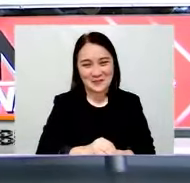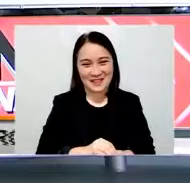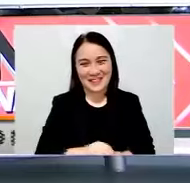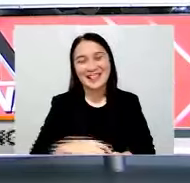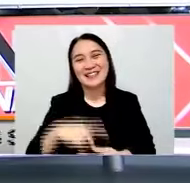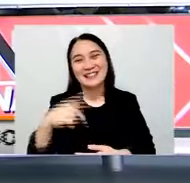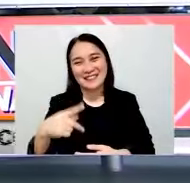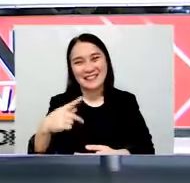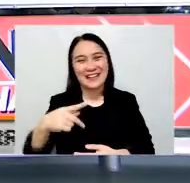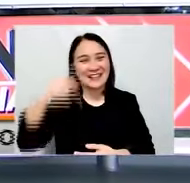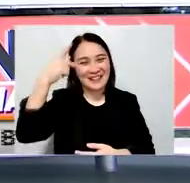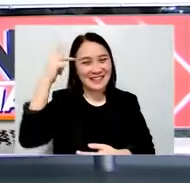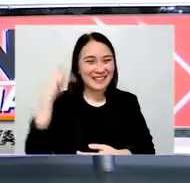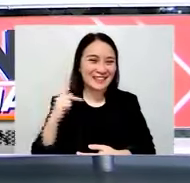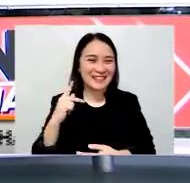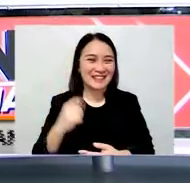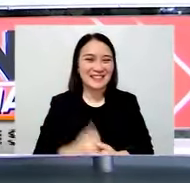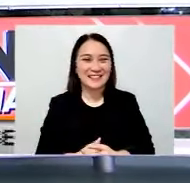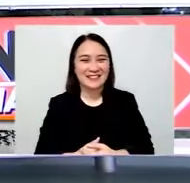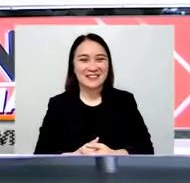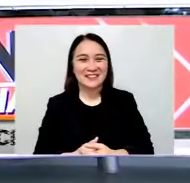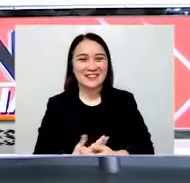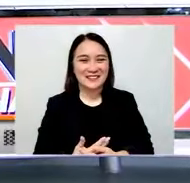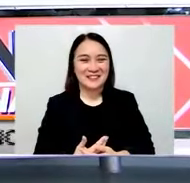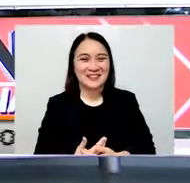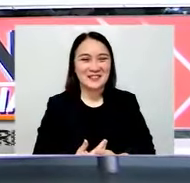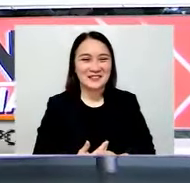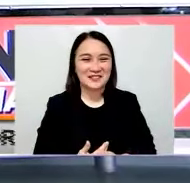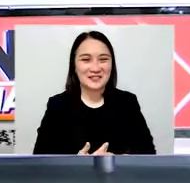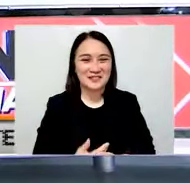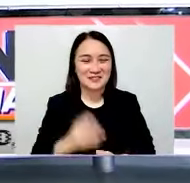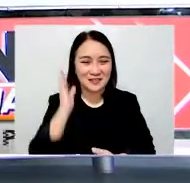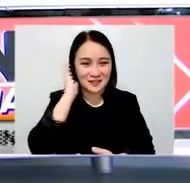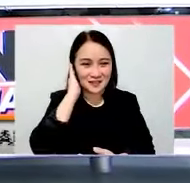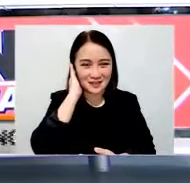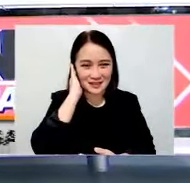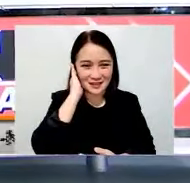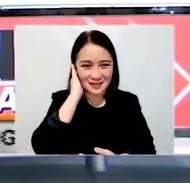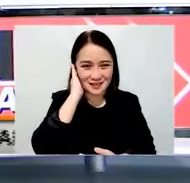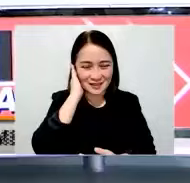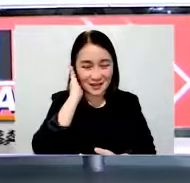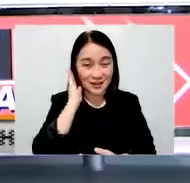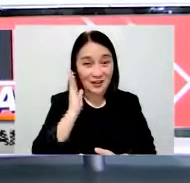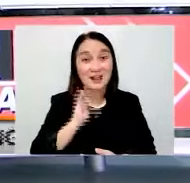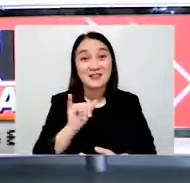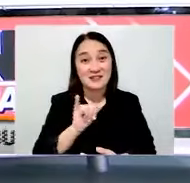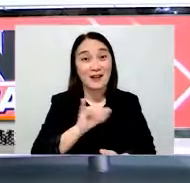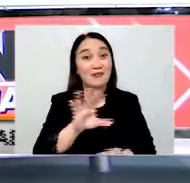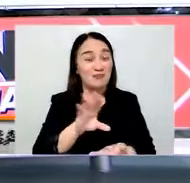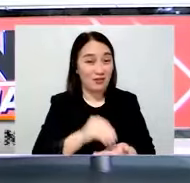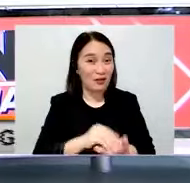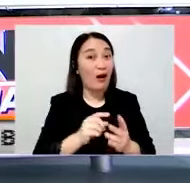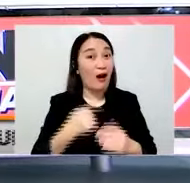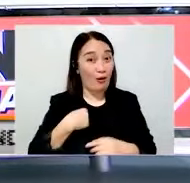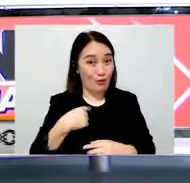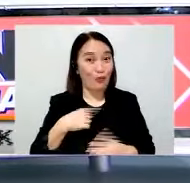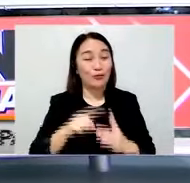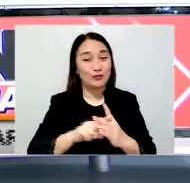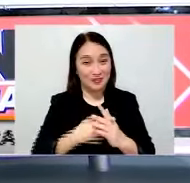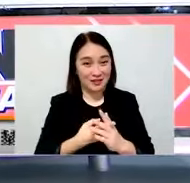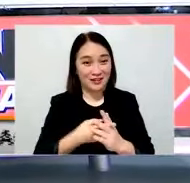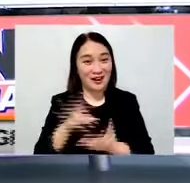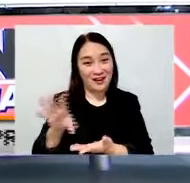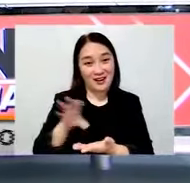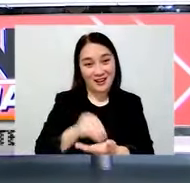nait ka maypalit na sayo pede na ako absent ako ganyan ganyan din ako nagsimula papo may ginagaya